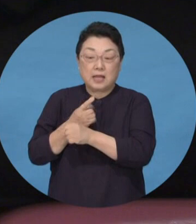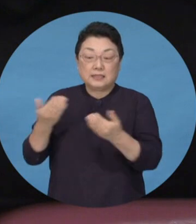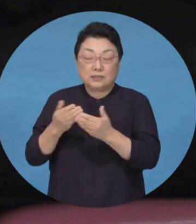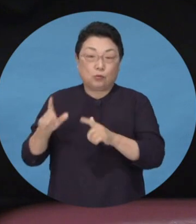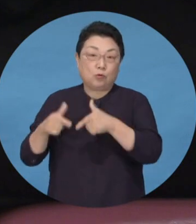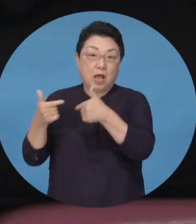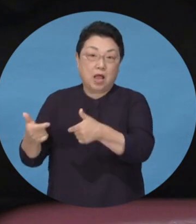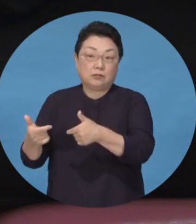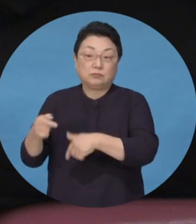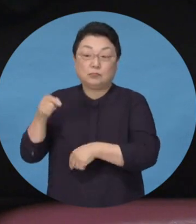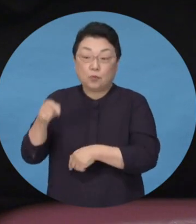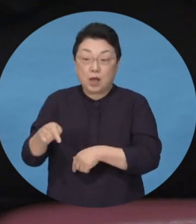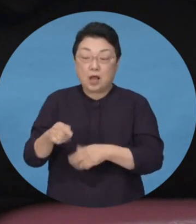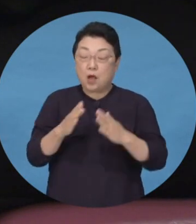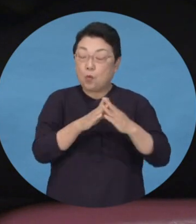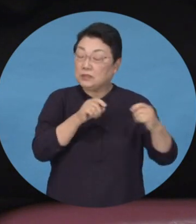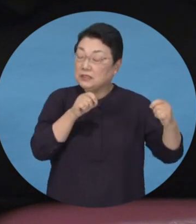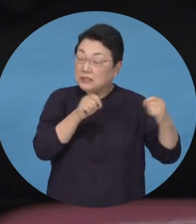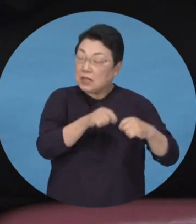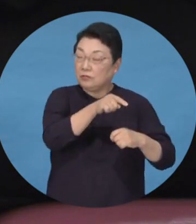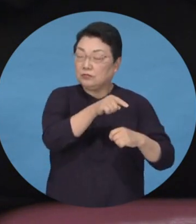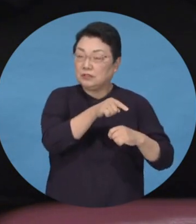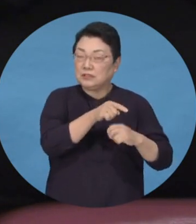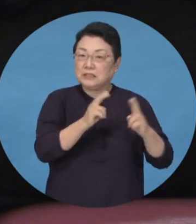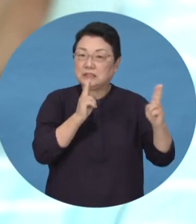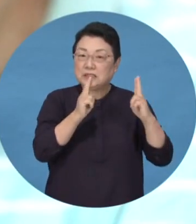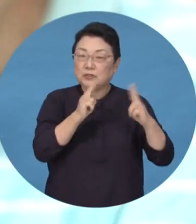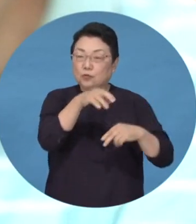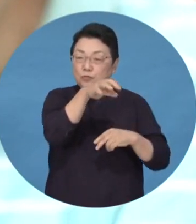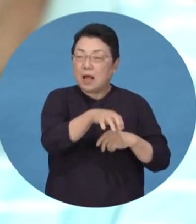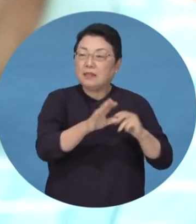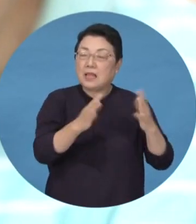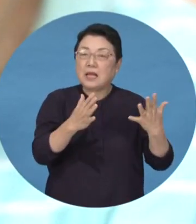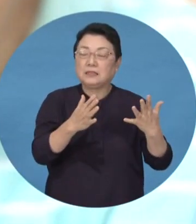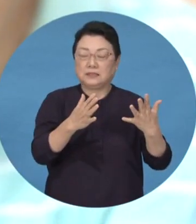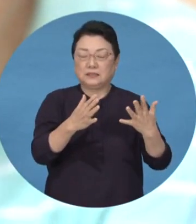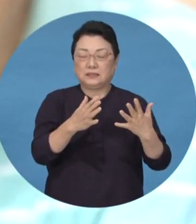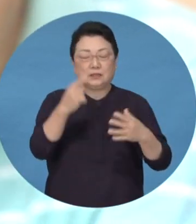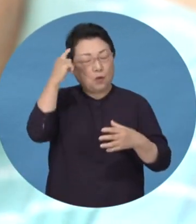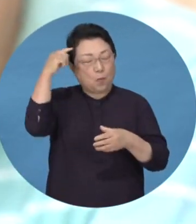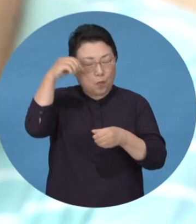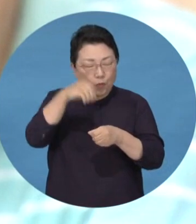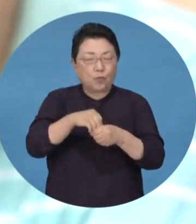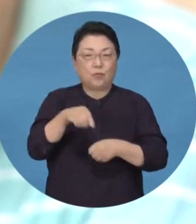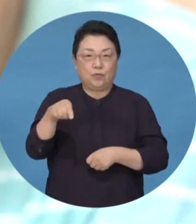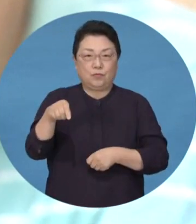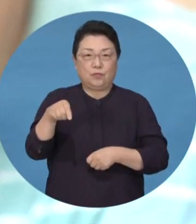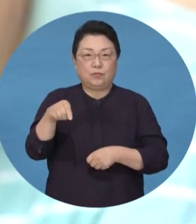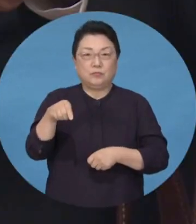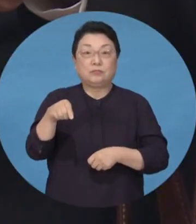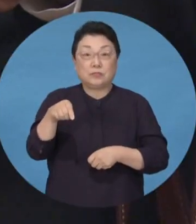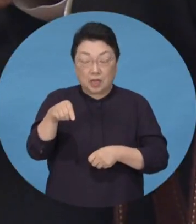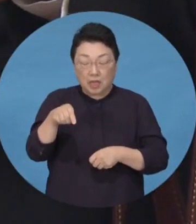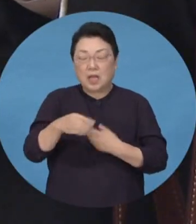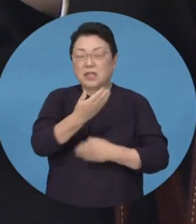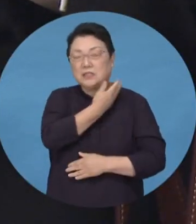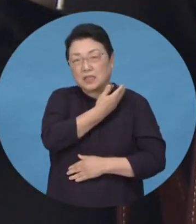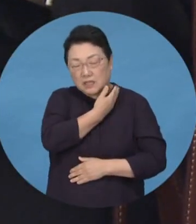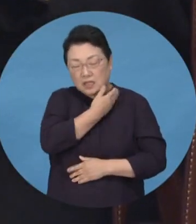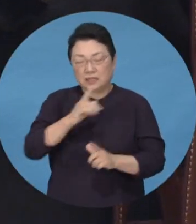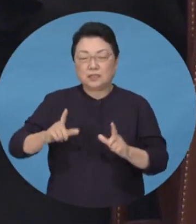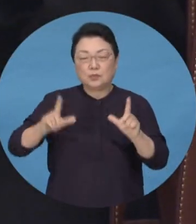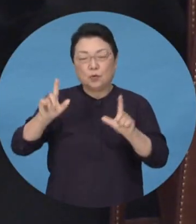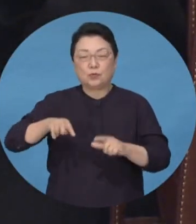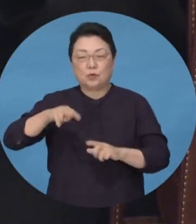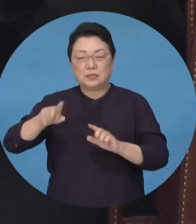自分の家への近くにちゃんとした働き場がないというあの思い出仕方ないから東京に行か